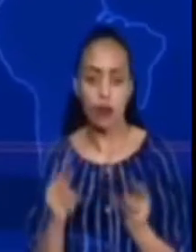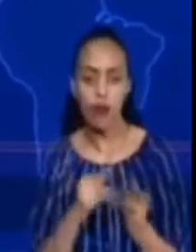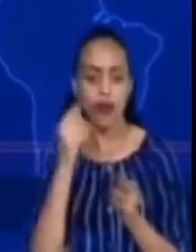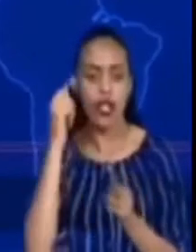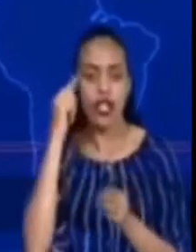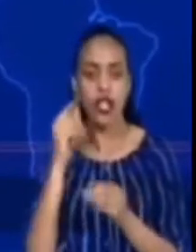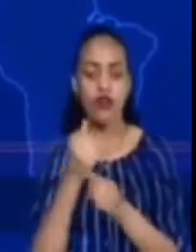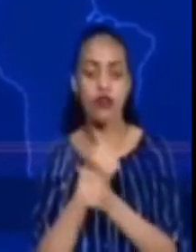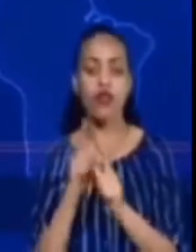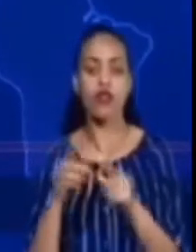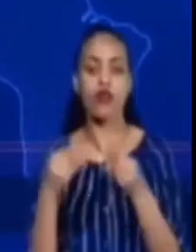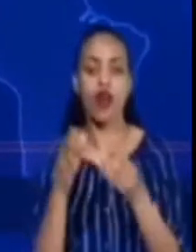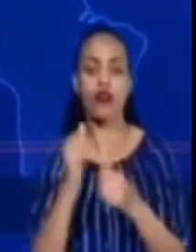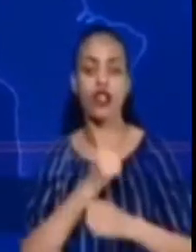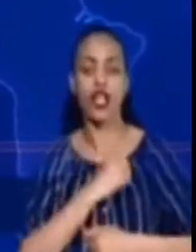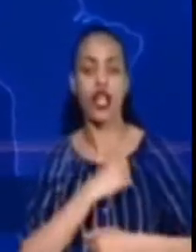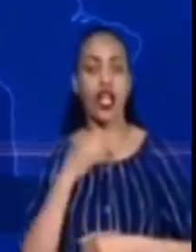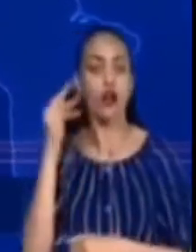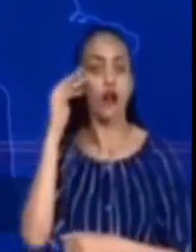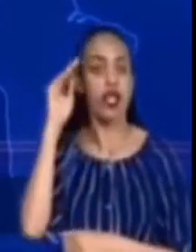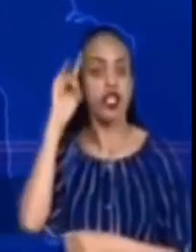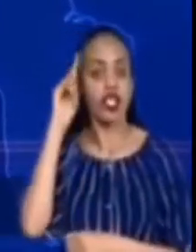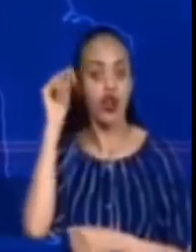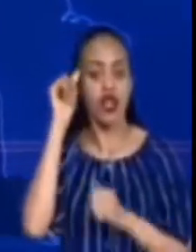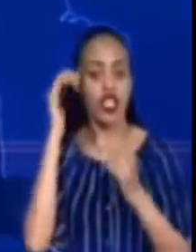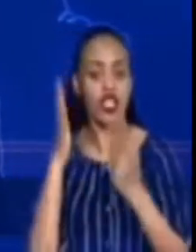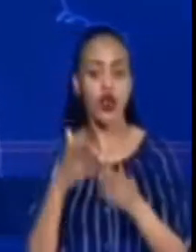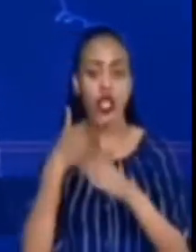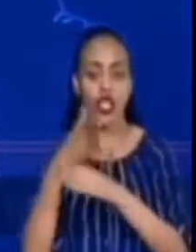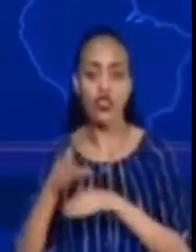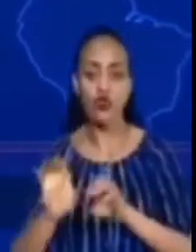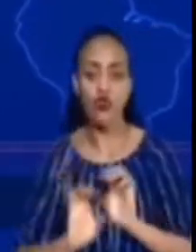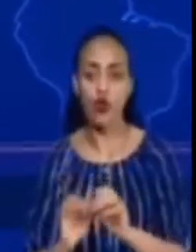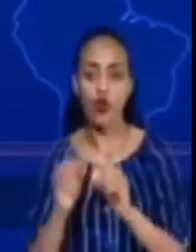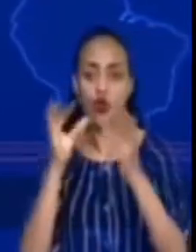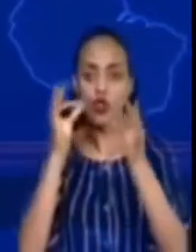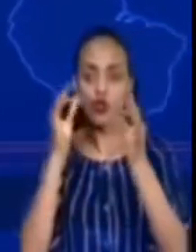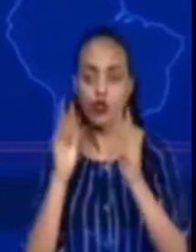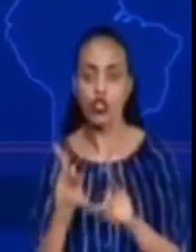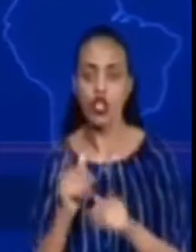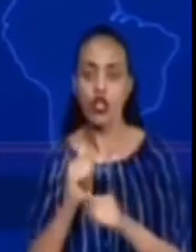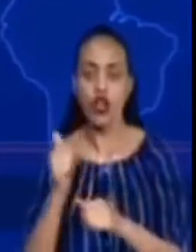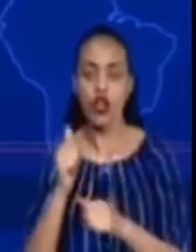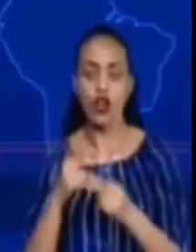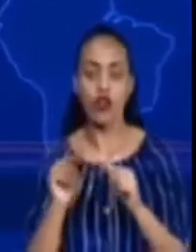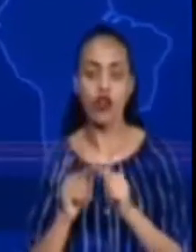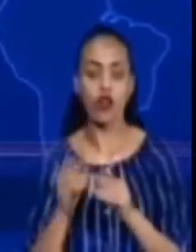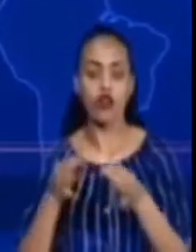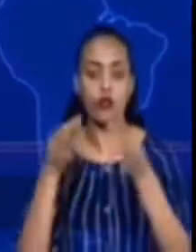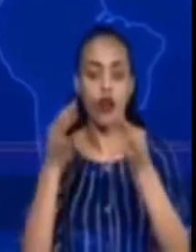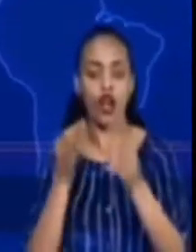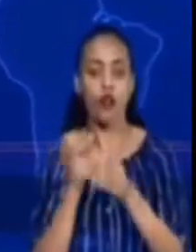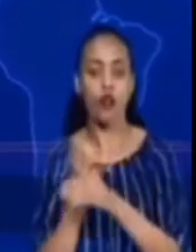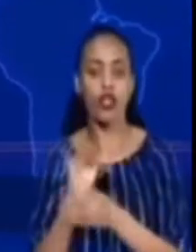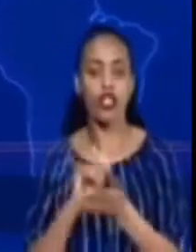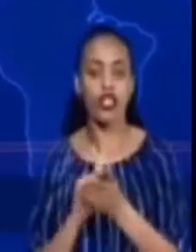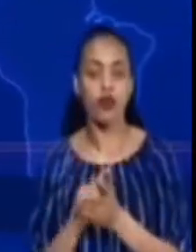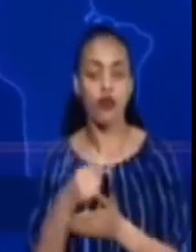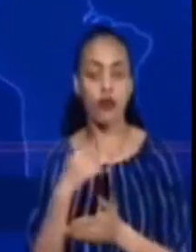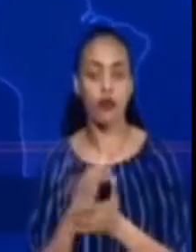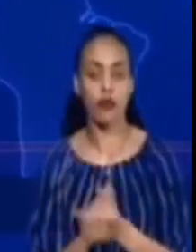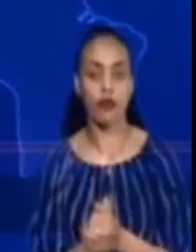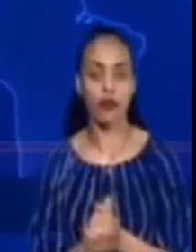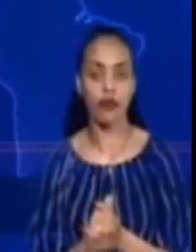ምን አደረግን እዴ እንዴት ታመሰግኑታላችሁ? ለምን ታመሰግኑታላችሁ?